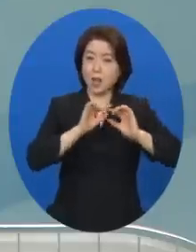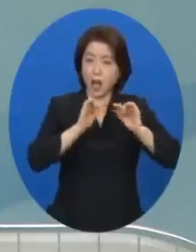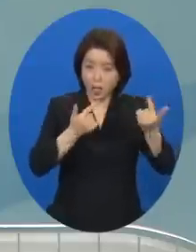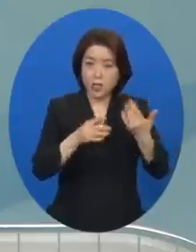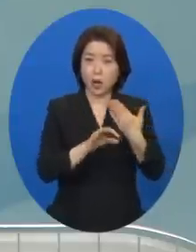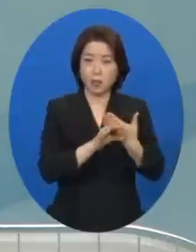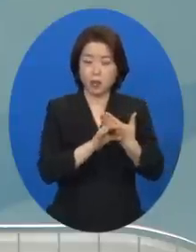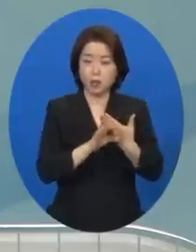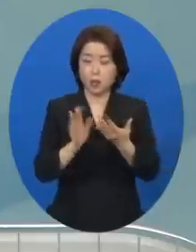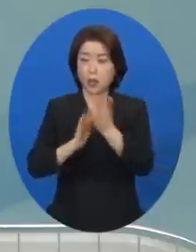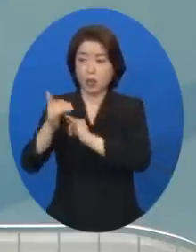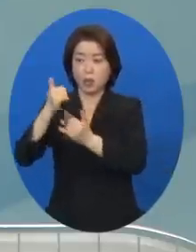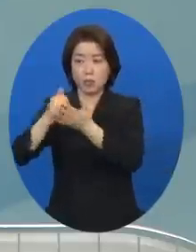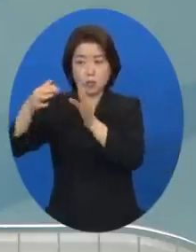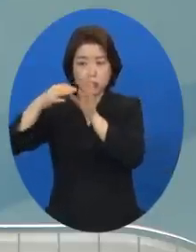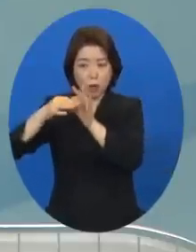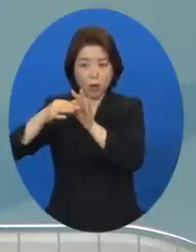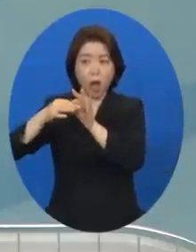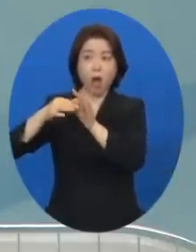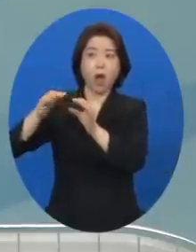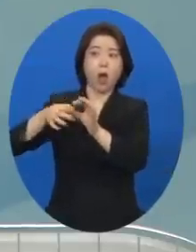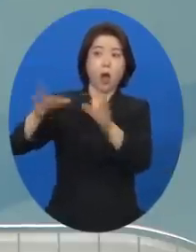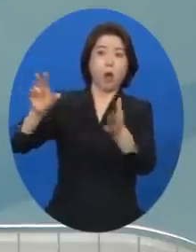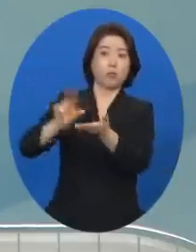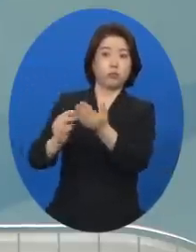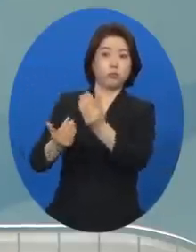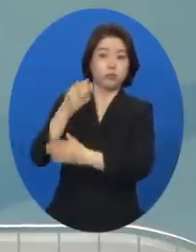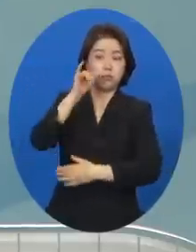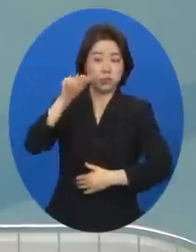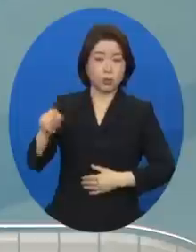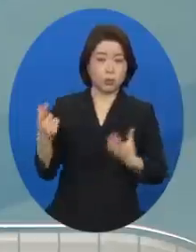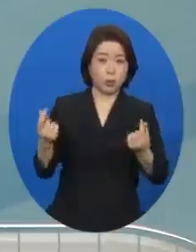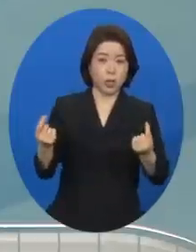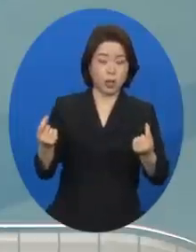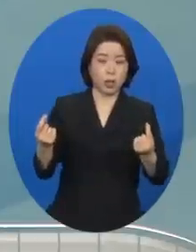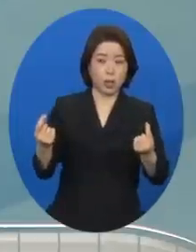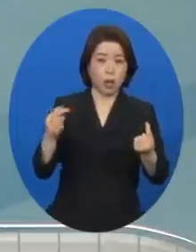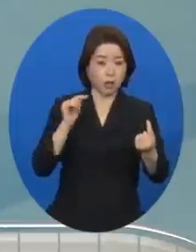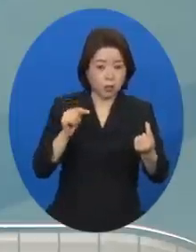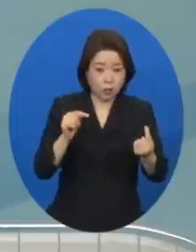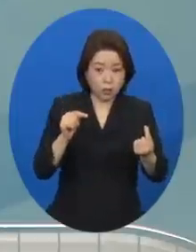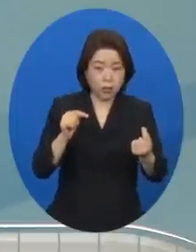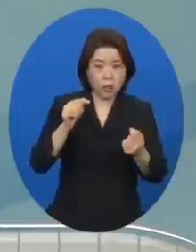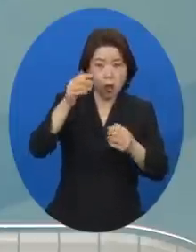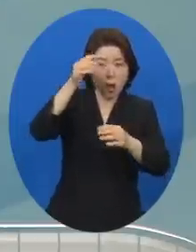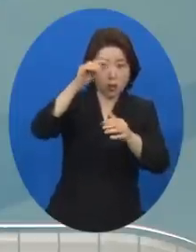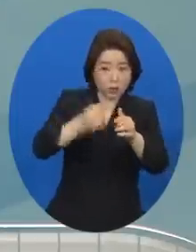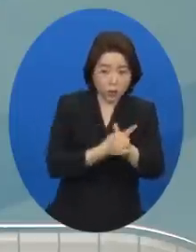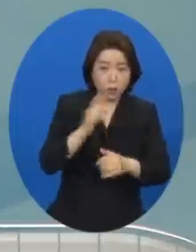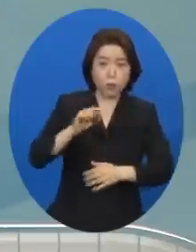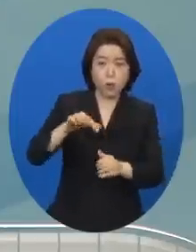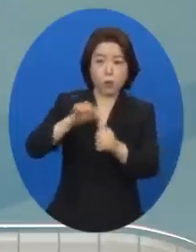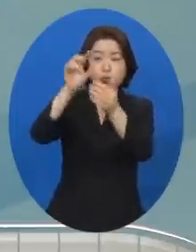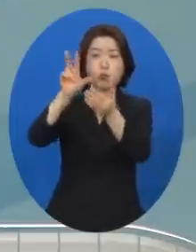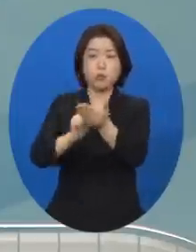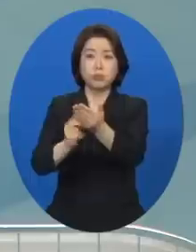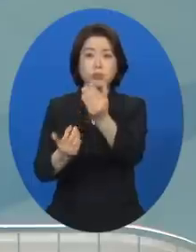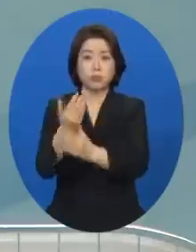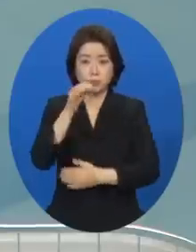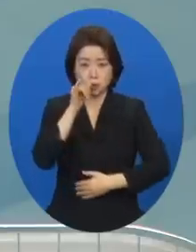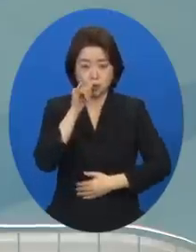예수님과의 관계에 문제가 있다는 뜻이고 그 말은 구원 문제와도 직결된다 는 이야기